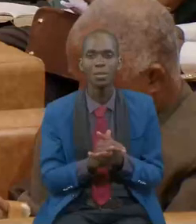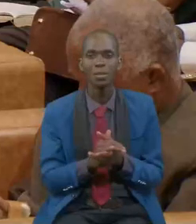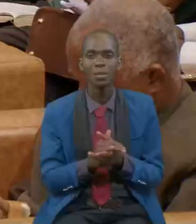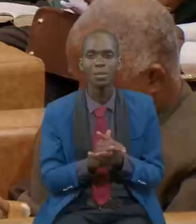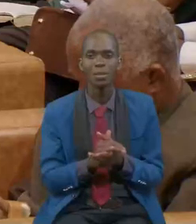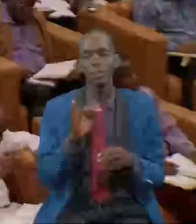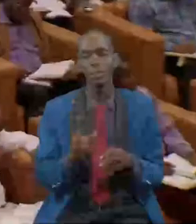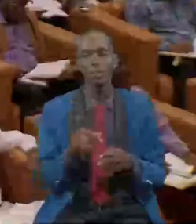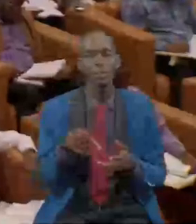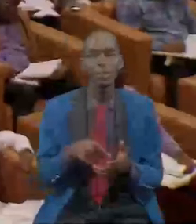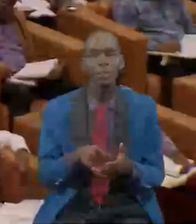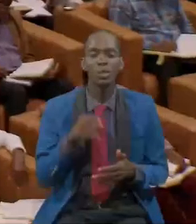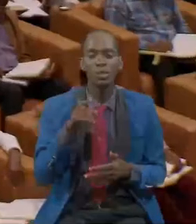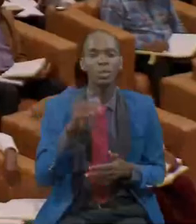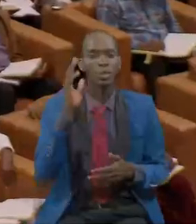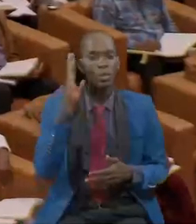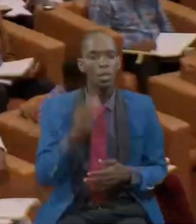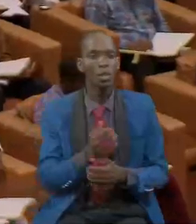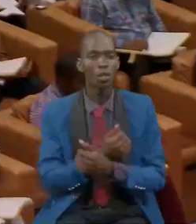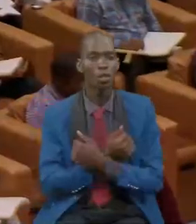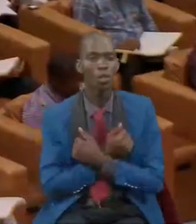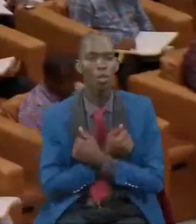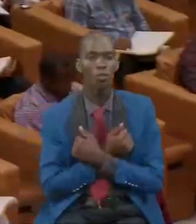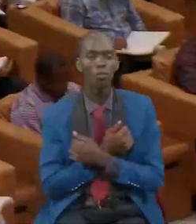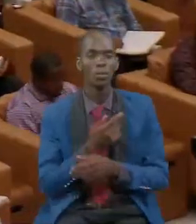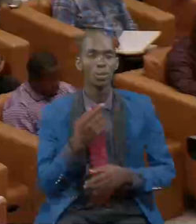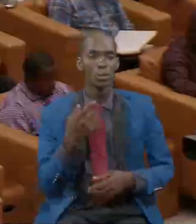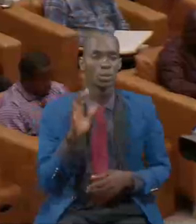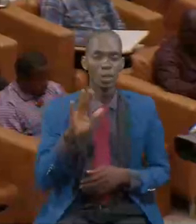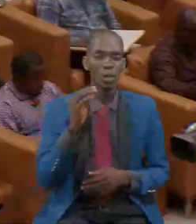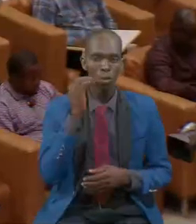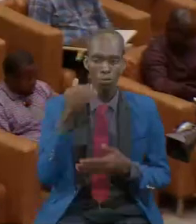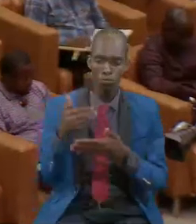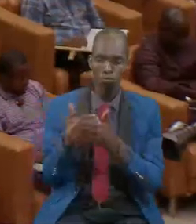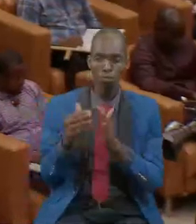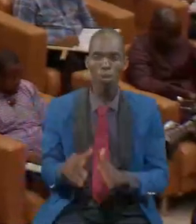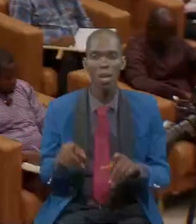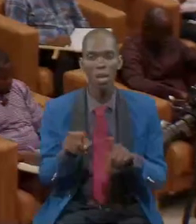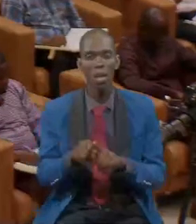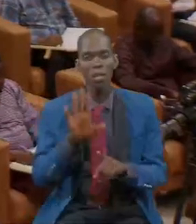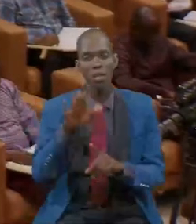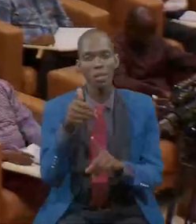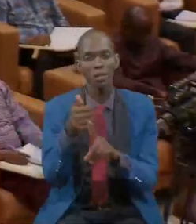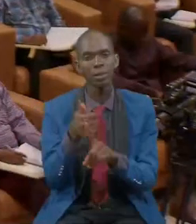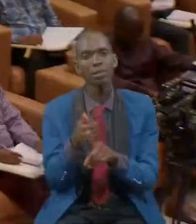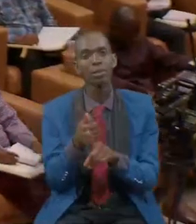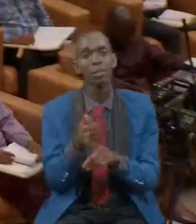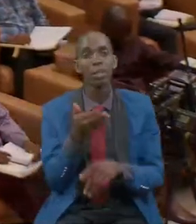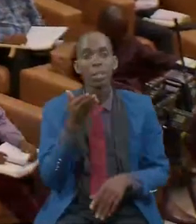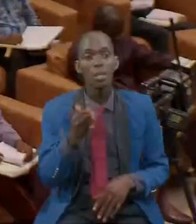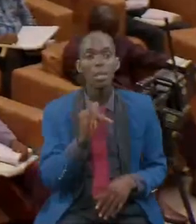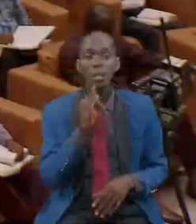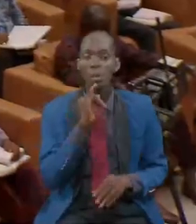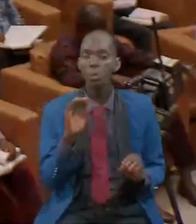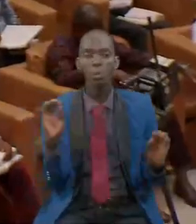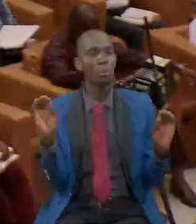Tu aimeras ton prochain comme toi-même. Il n'y